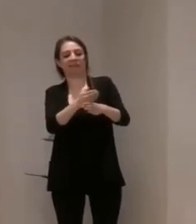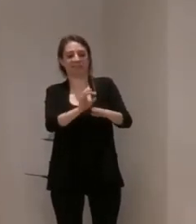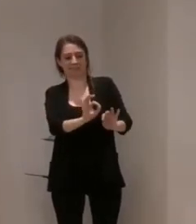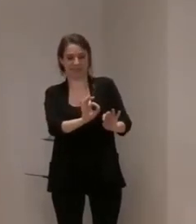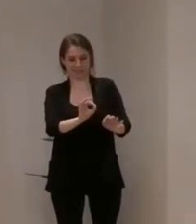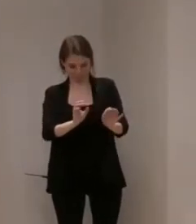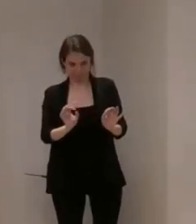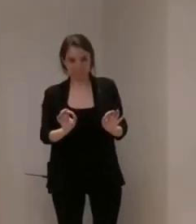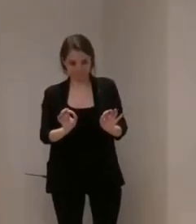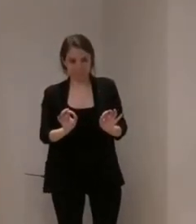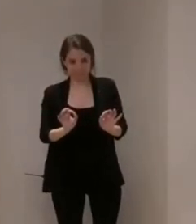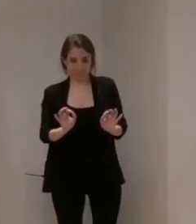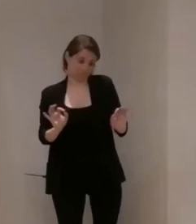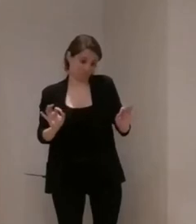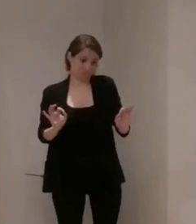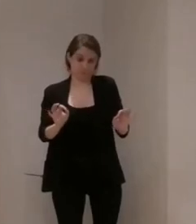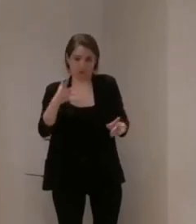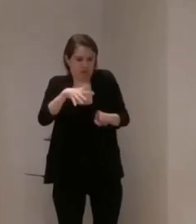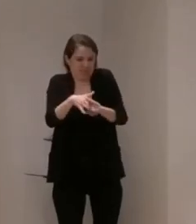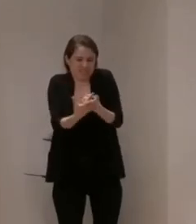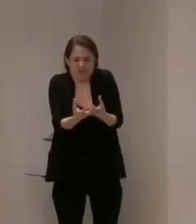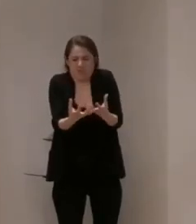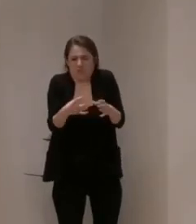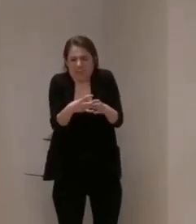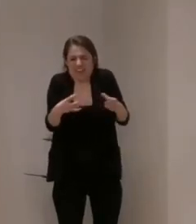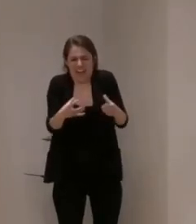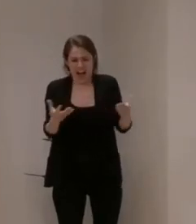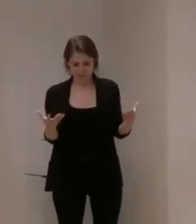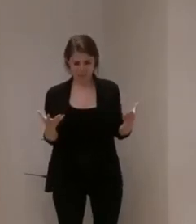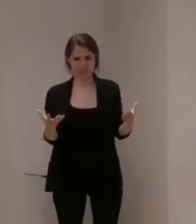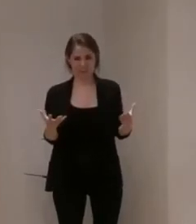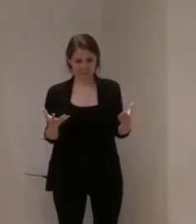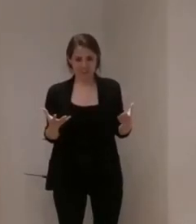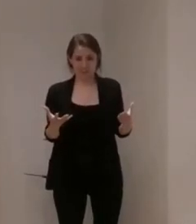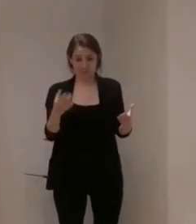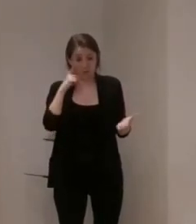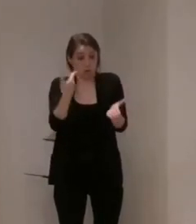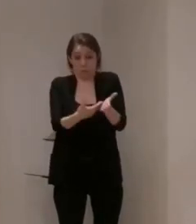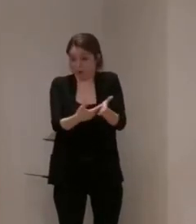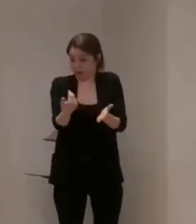Això, diguem, és una situació molt greu i que demostra realment que,